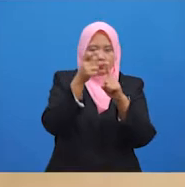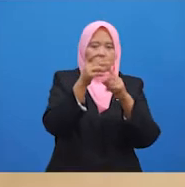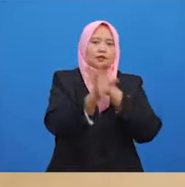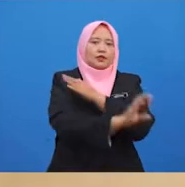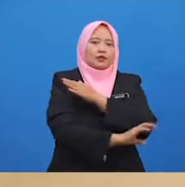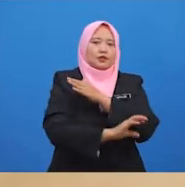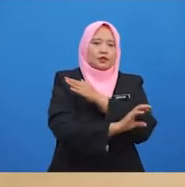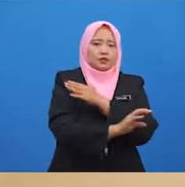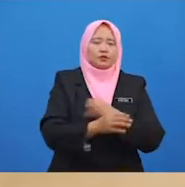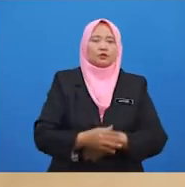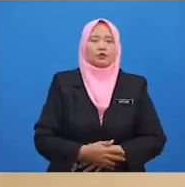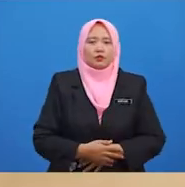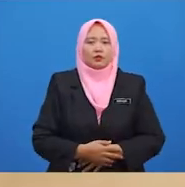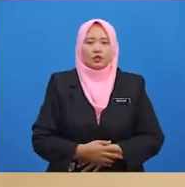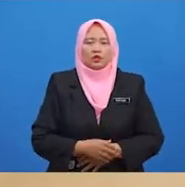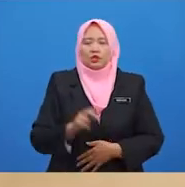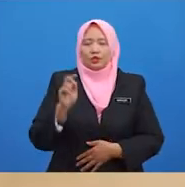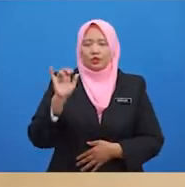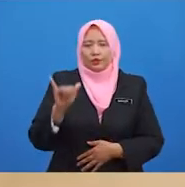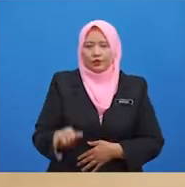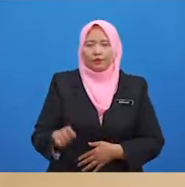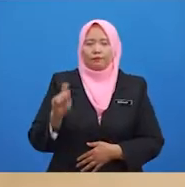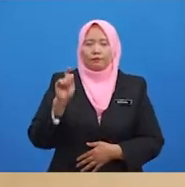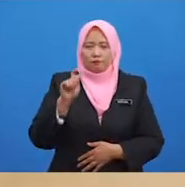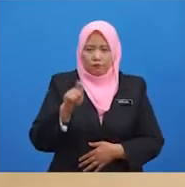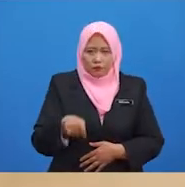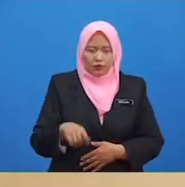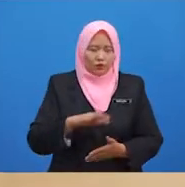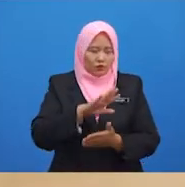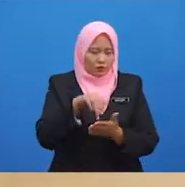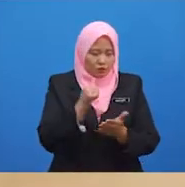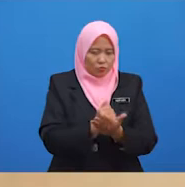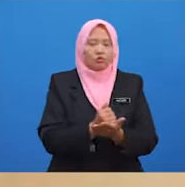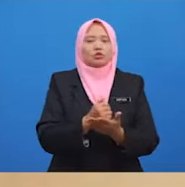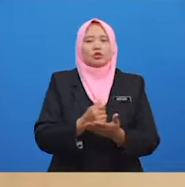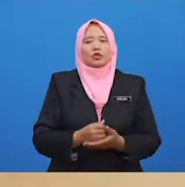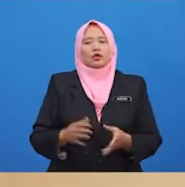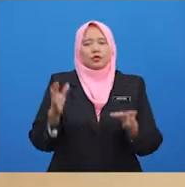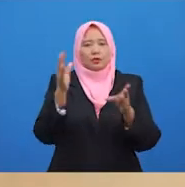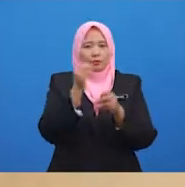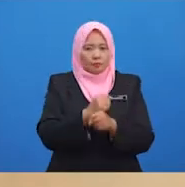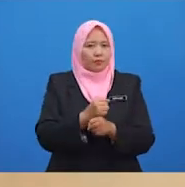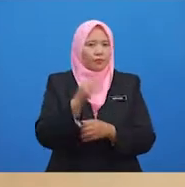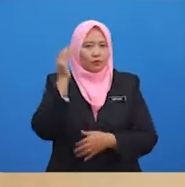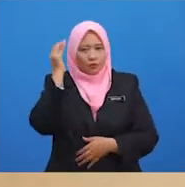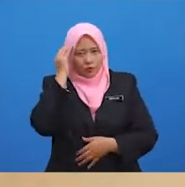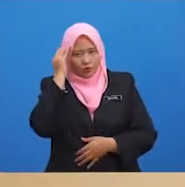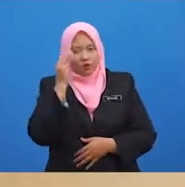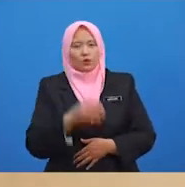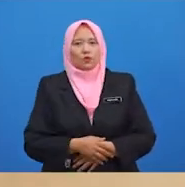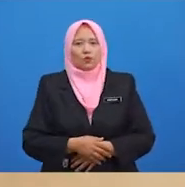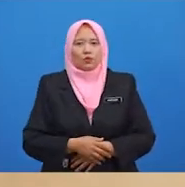kepada negara merupakan aspek yang harus diambil peduli oleh semua golongan. Semua rakyat sama